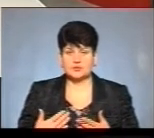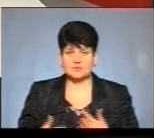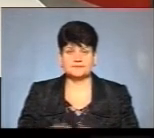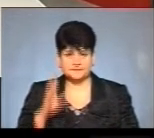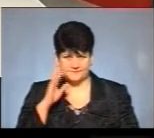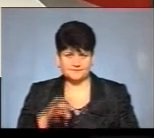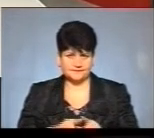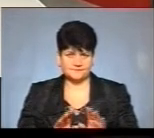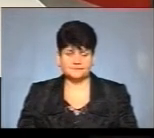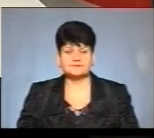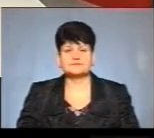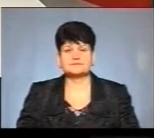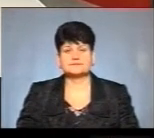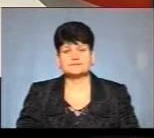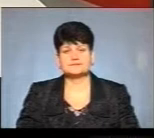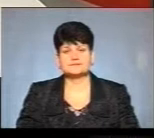Це